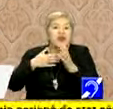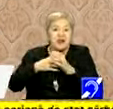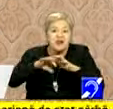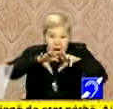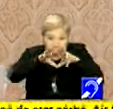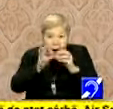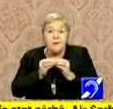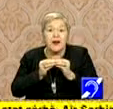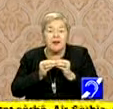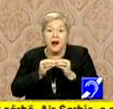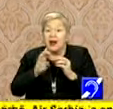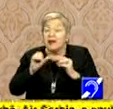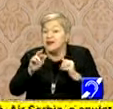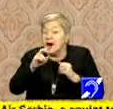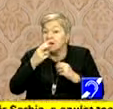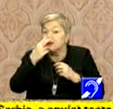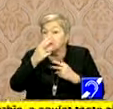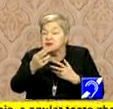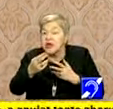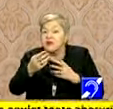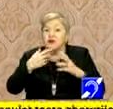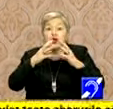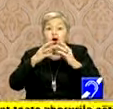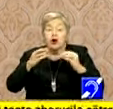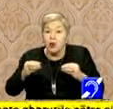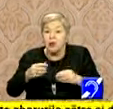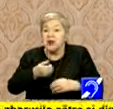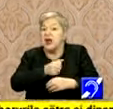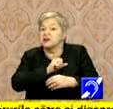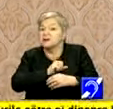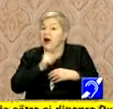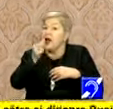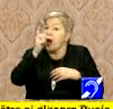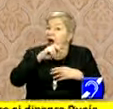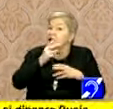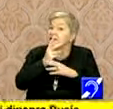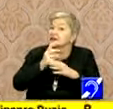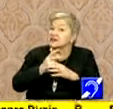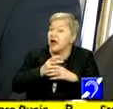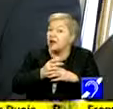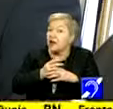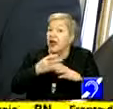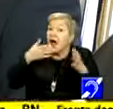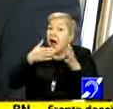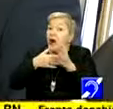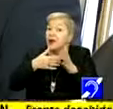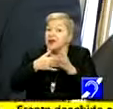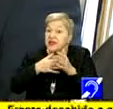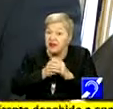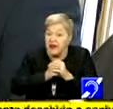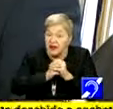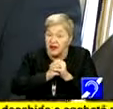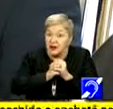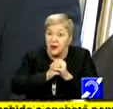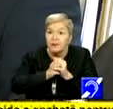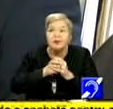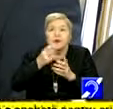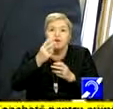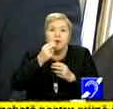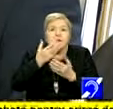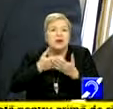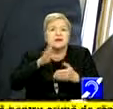l-a contrazis. România, Spania și multe alte țări au intervenit, aș putea spune chiar 40 de țări